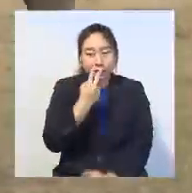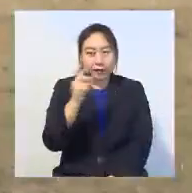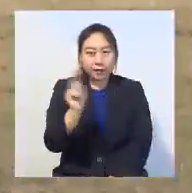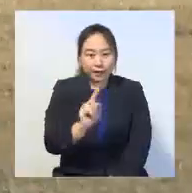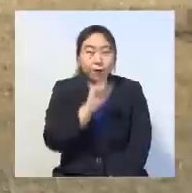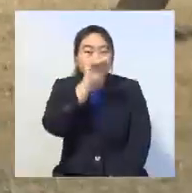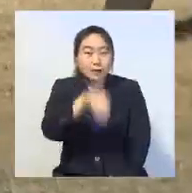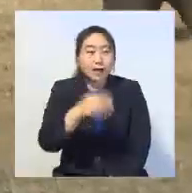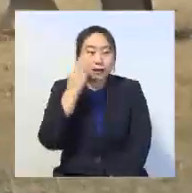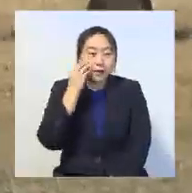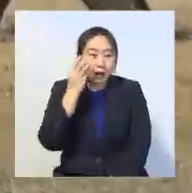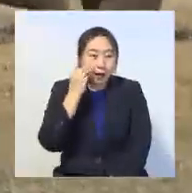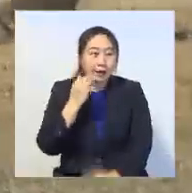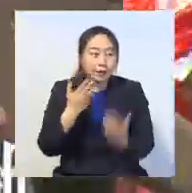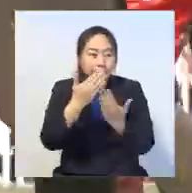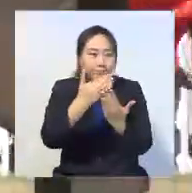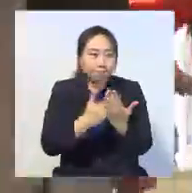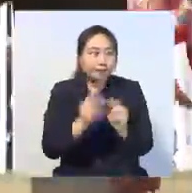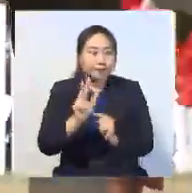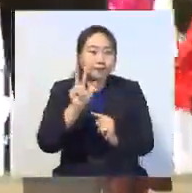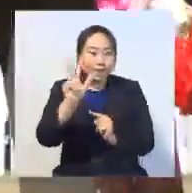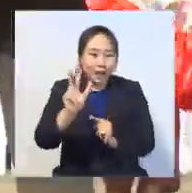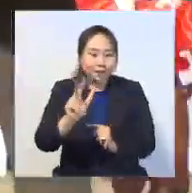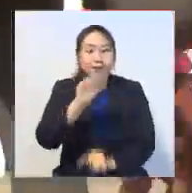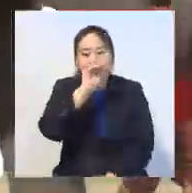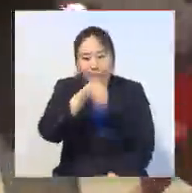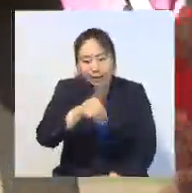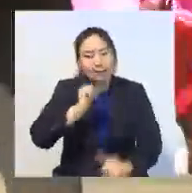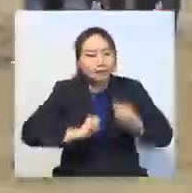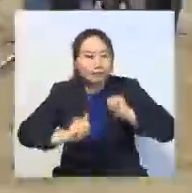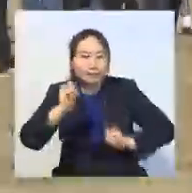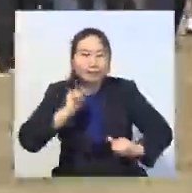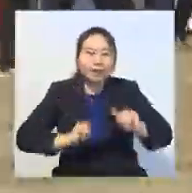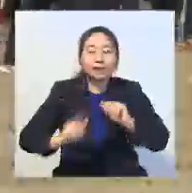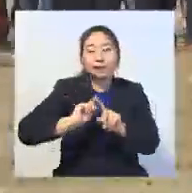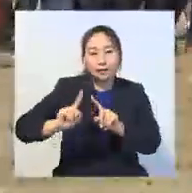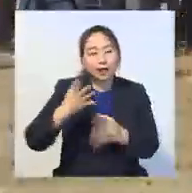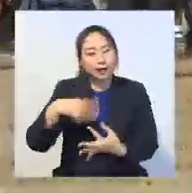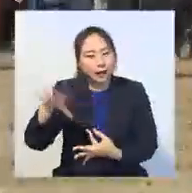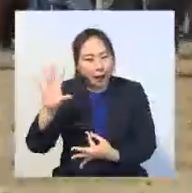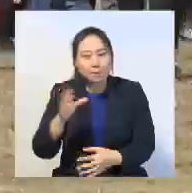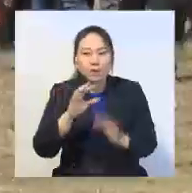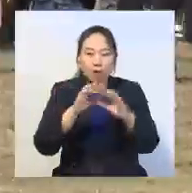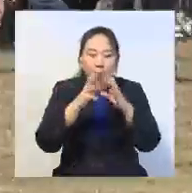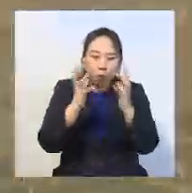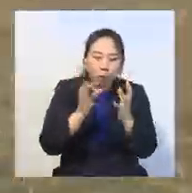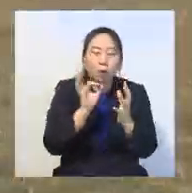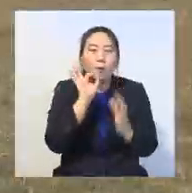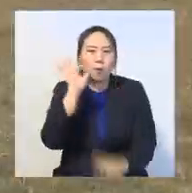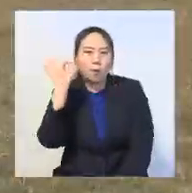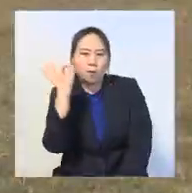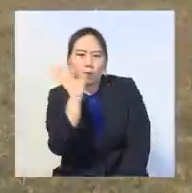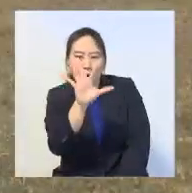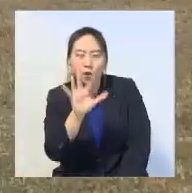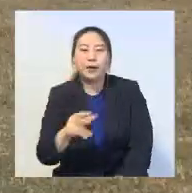ารักของช้างกับองค์ที่3การละเล่นของช้างช้างแสดงความสามารถทั้งช้างรำวงช้างปาลูกโป่งช้างเต้นฮูลาฮุปช้างว